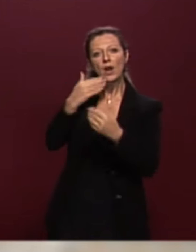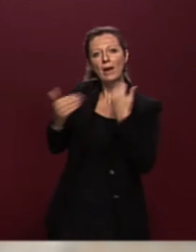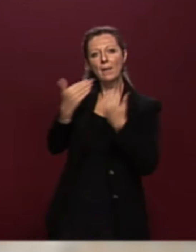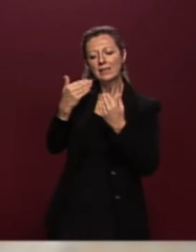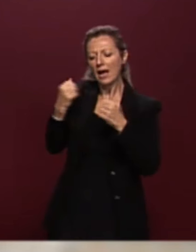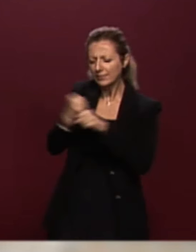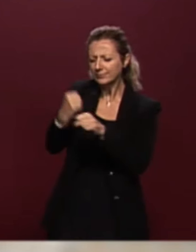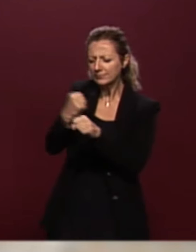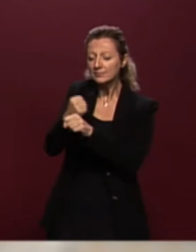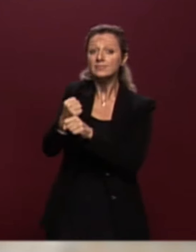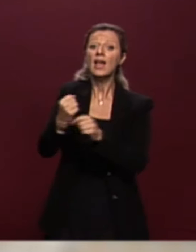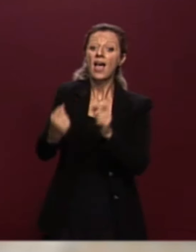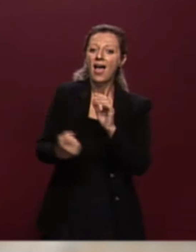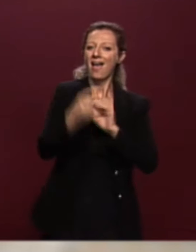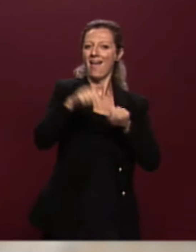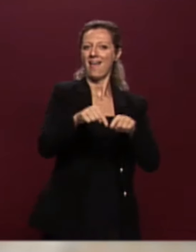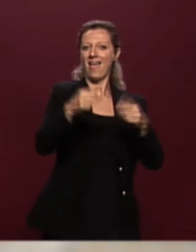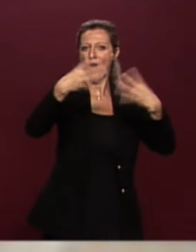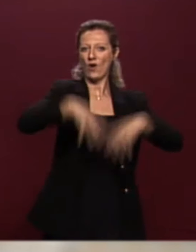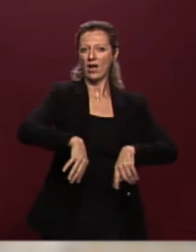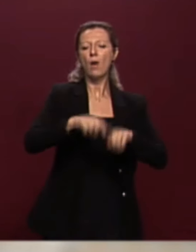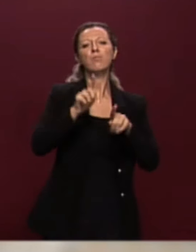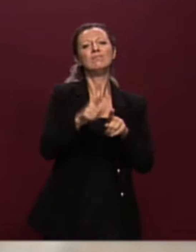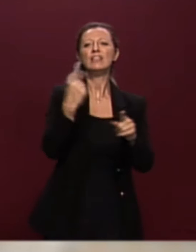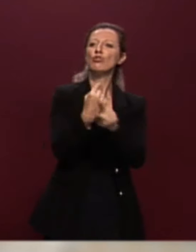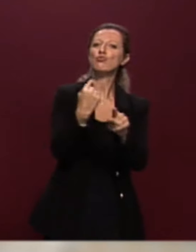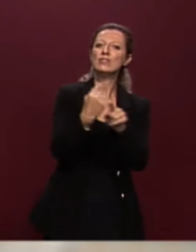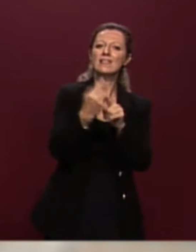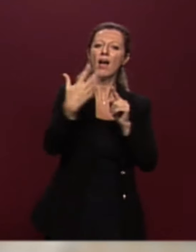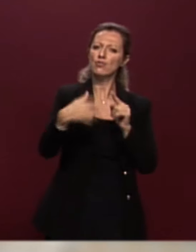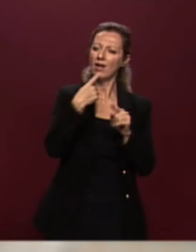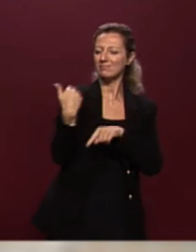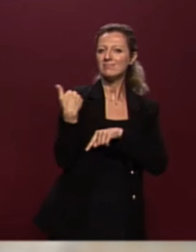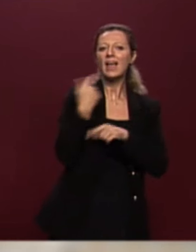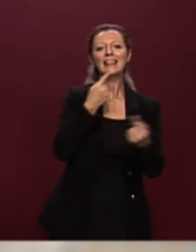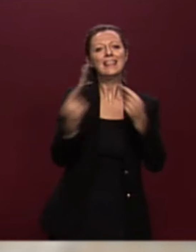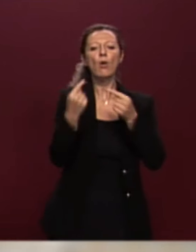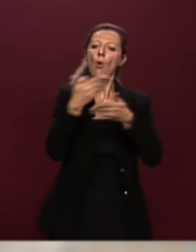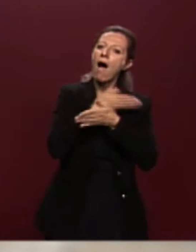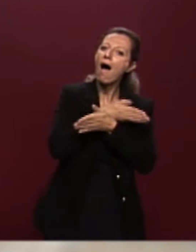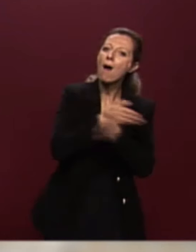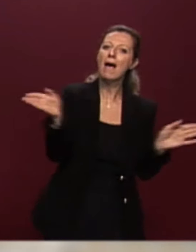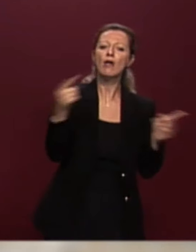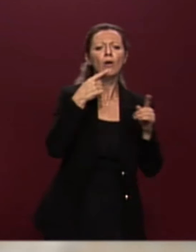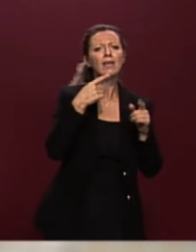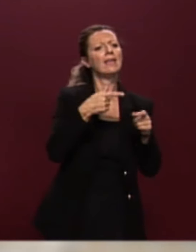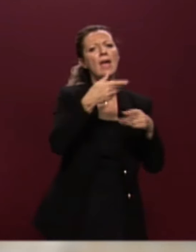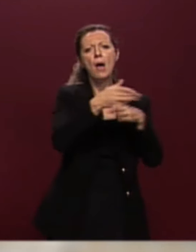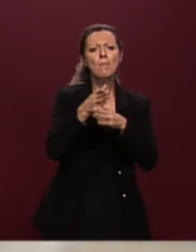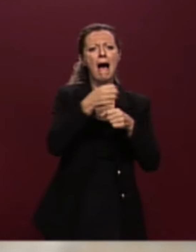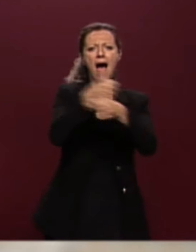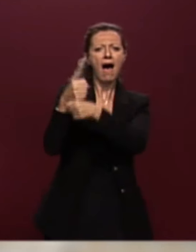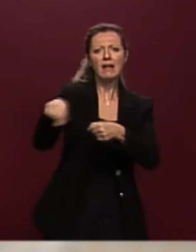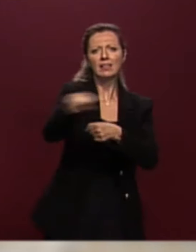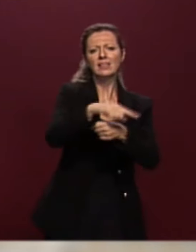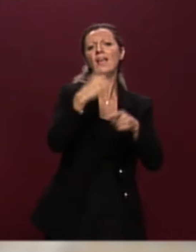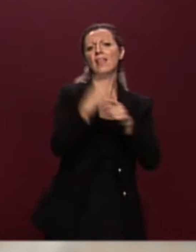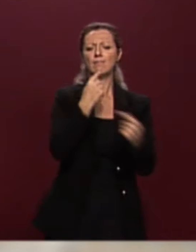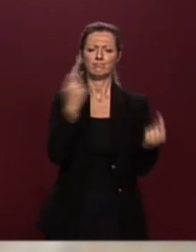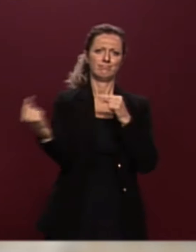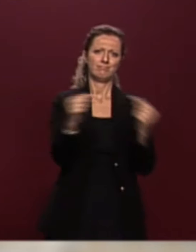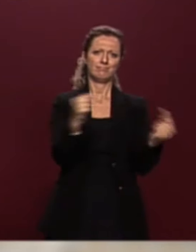e dalla necessità, come si diceva anche prima, di un dialogo aperto e costruttivo con tutte le parti, quindi sono stati